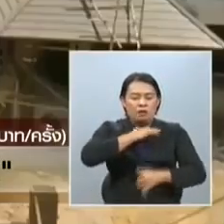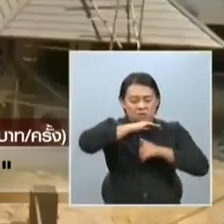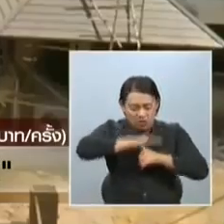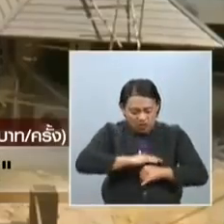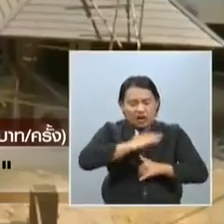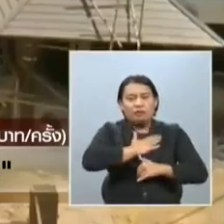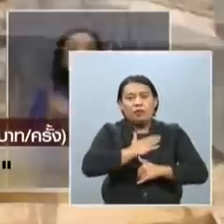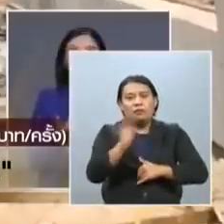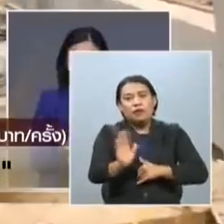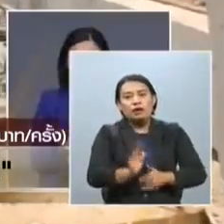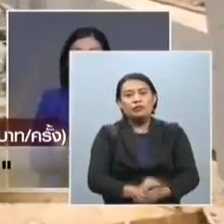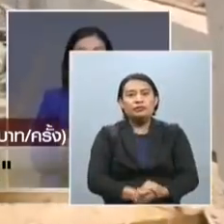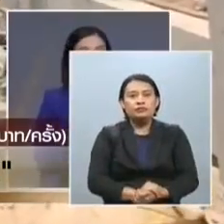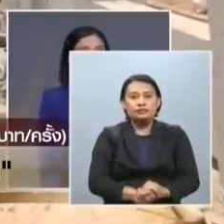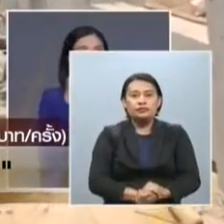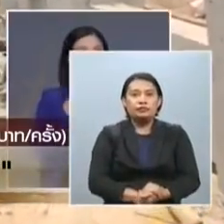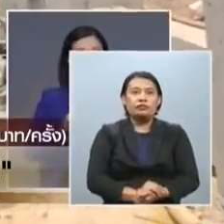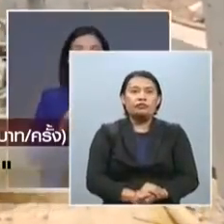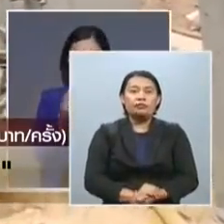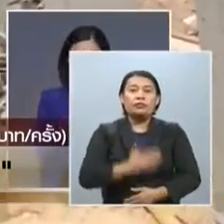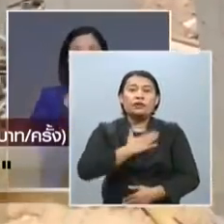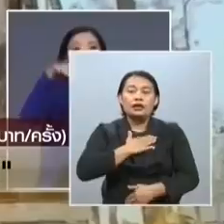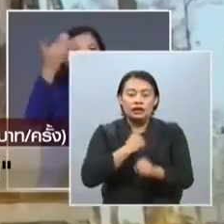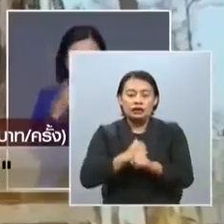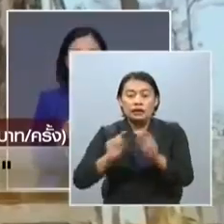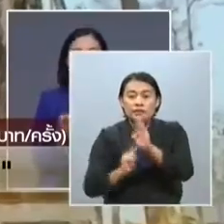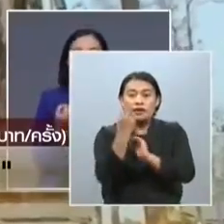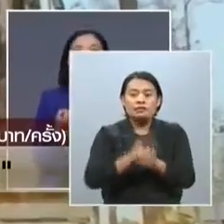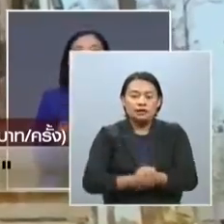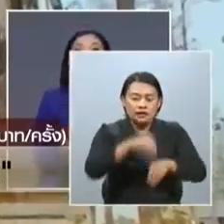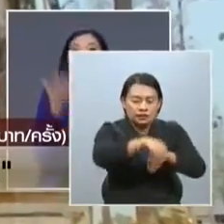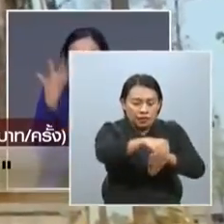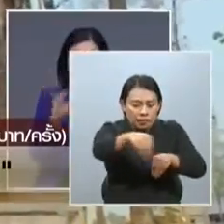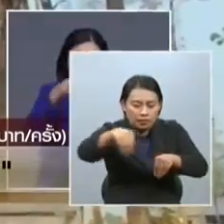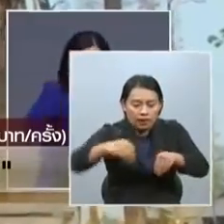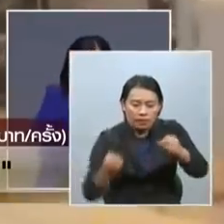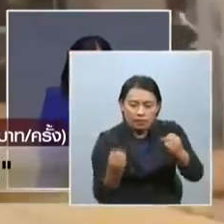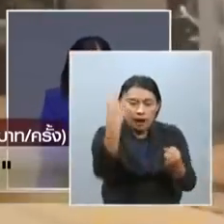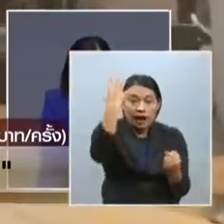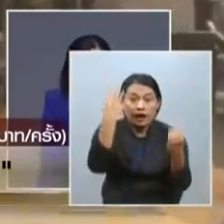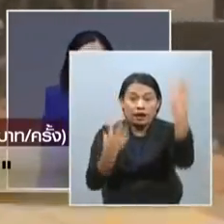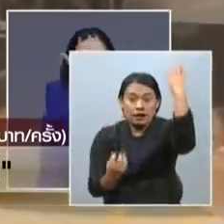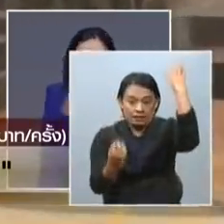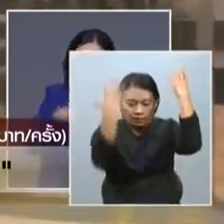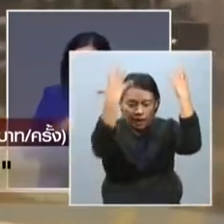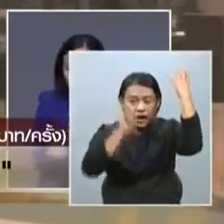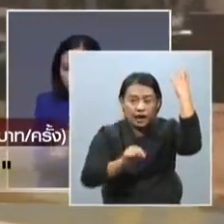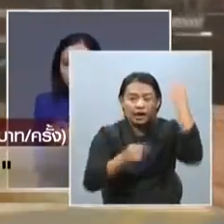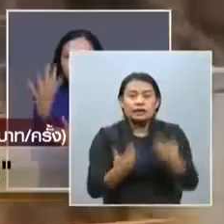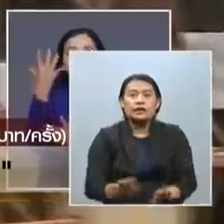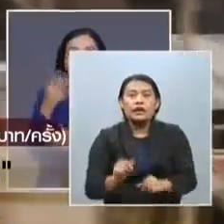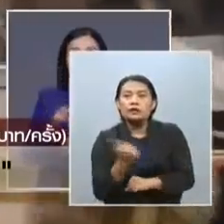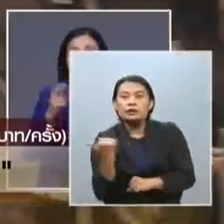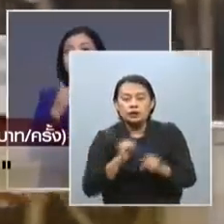ายกครับ จะให้ทำก่อนเลยก็คือการปลูกป่าขึ้นมาก่อนนะครับเรื่องอื่นเดี๋ยวก็พูดคุยเจรจาห